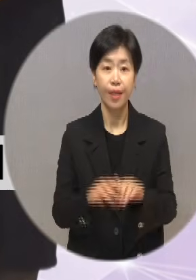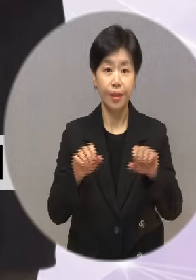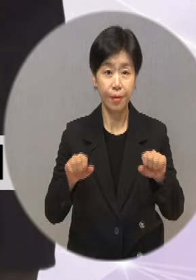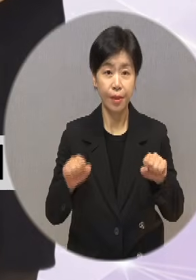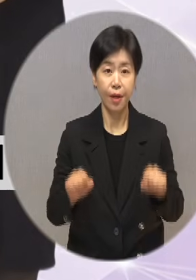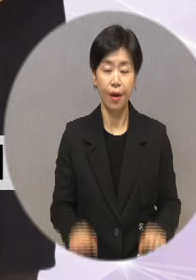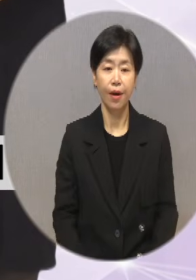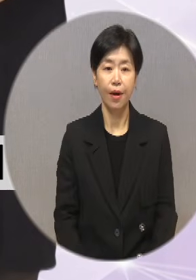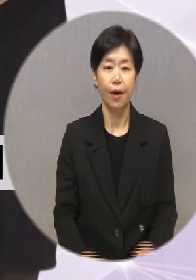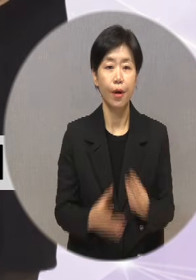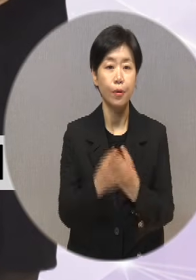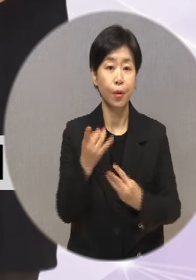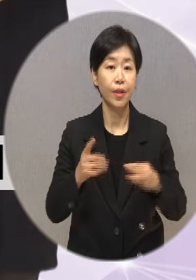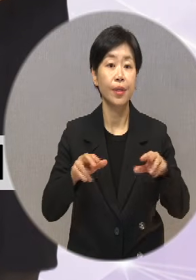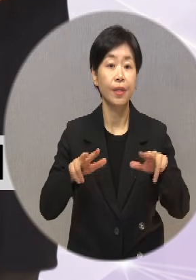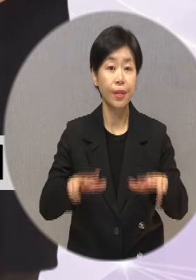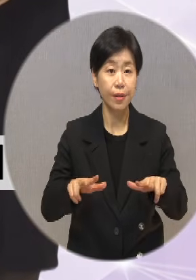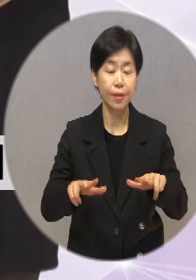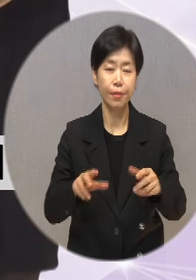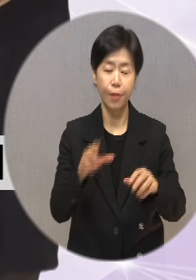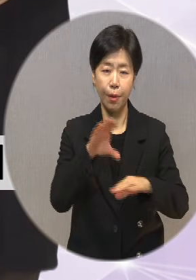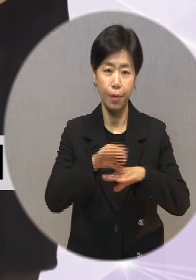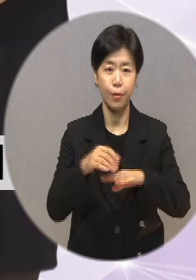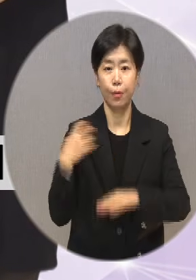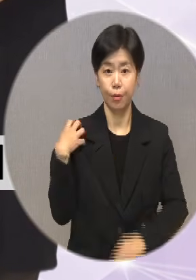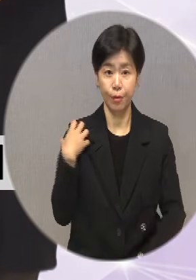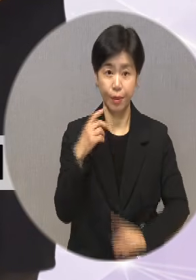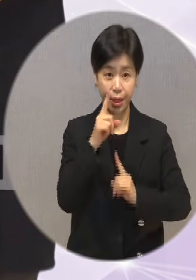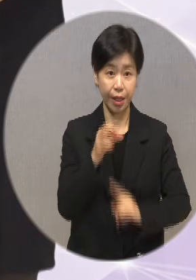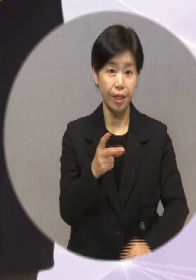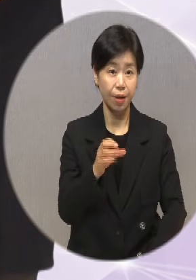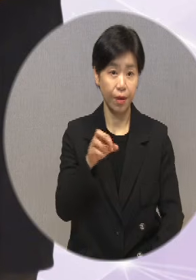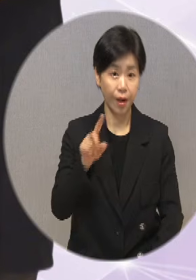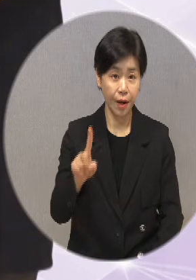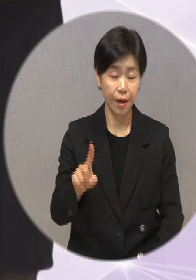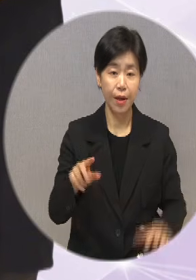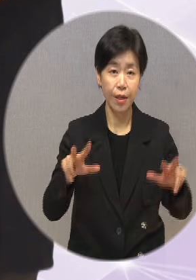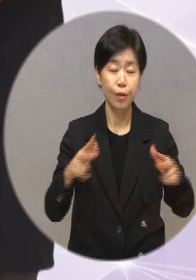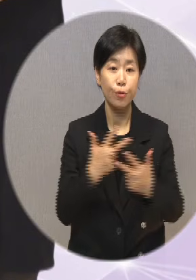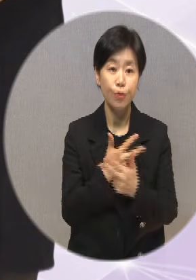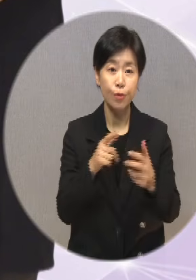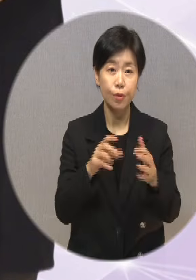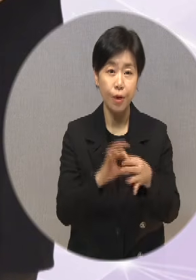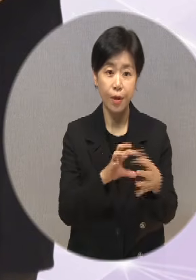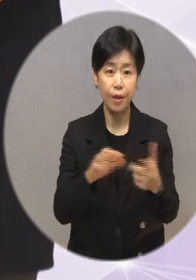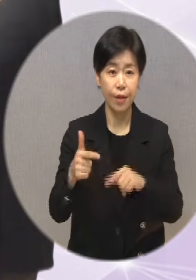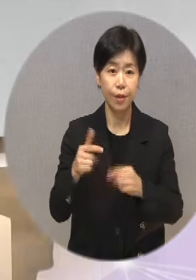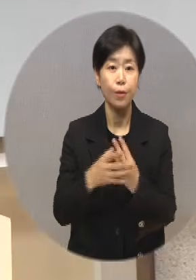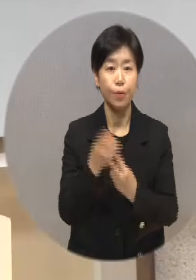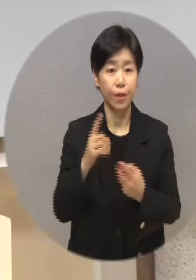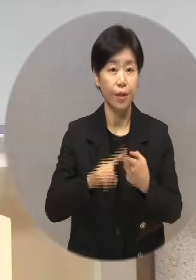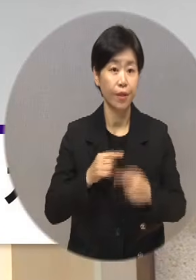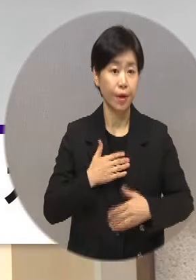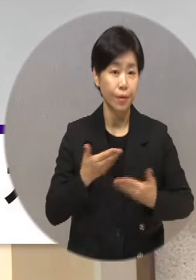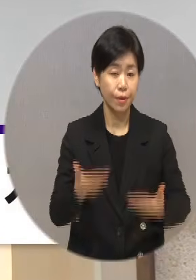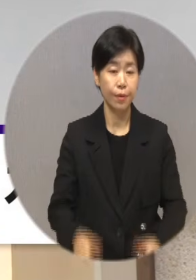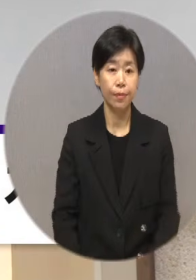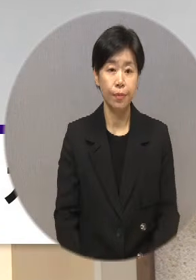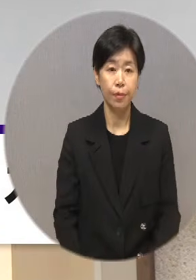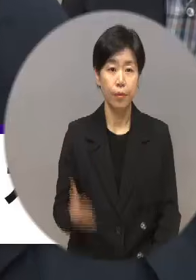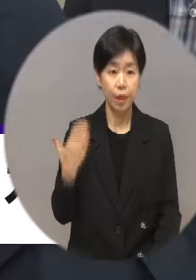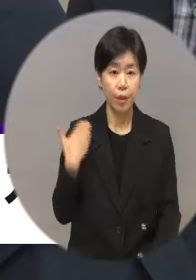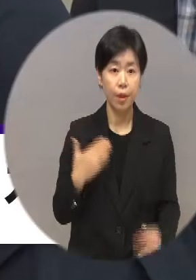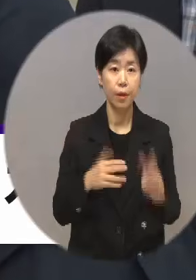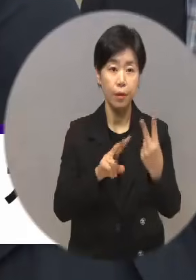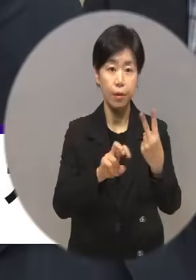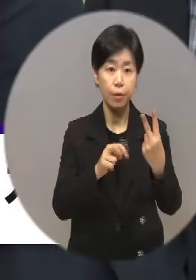안녕하십니까. 통일나우의 이영아입니다. 한 주간의 통일 소식 브리핑에서 전해드립니다. 지난 26일